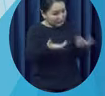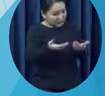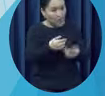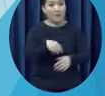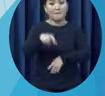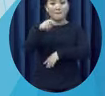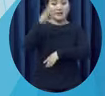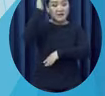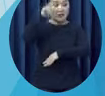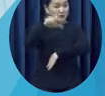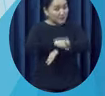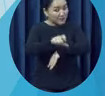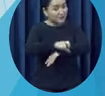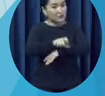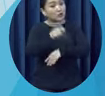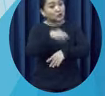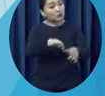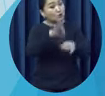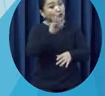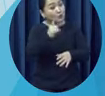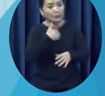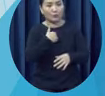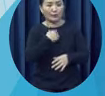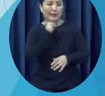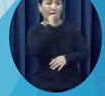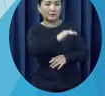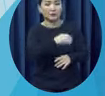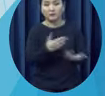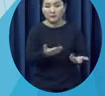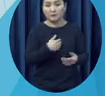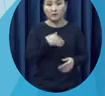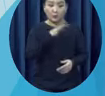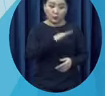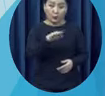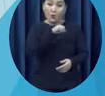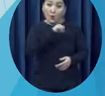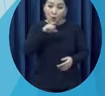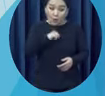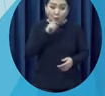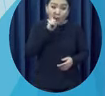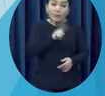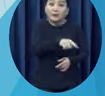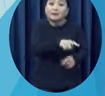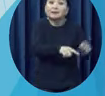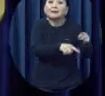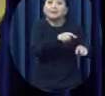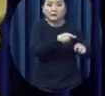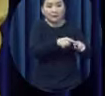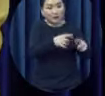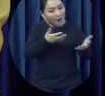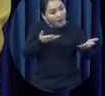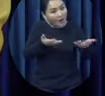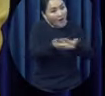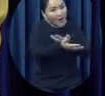юм уу те илүү их нөгөө үүрэг хариуцлага асуудлын талаар ярилцах гэдэг. Гэтэл хүүхдийнхаа яг дуртай зүйлийнхэн талаар ярилцахаар илүү хүүхдээ таньж мэдэх,